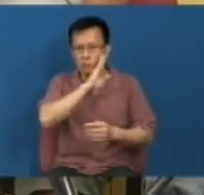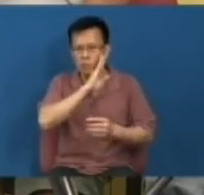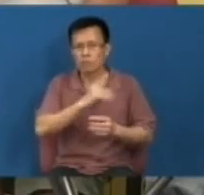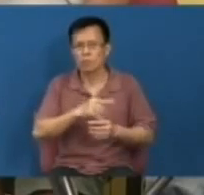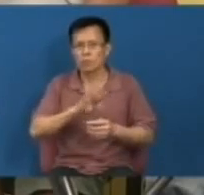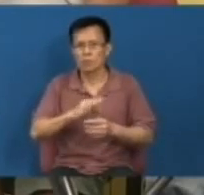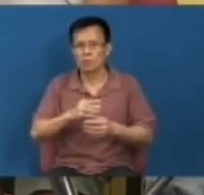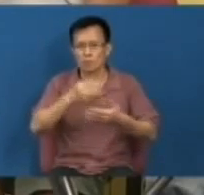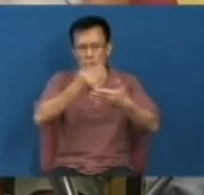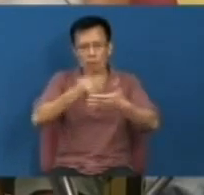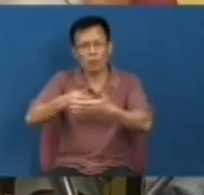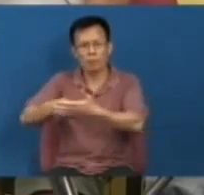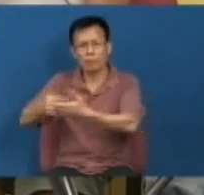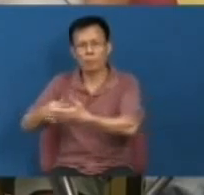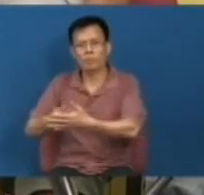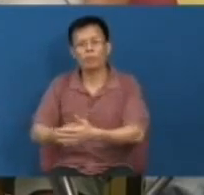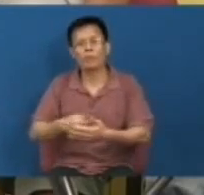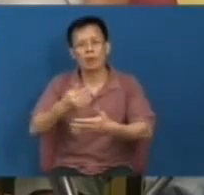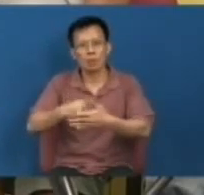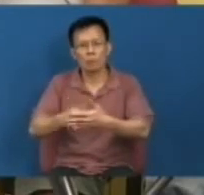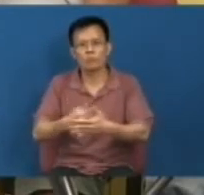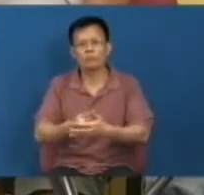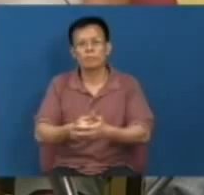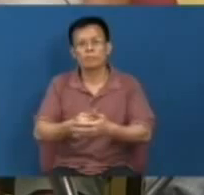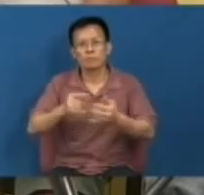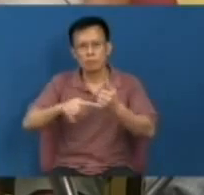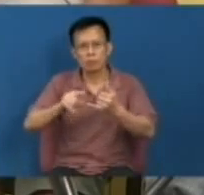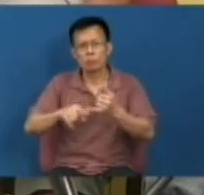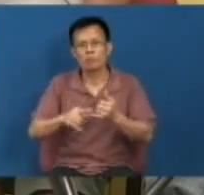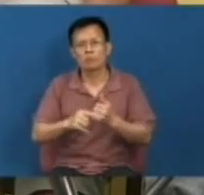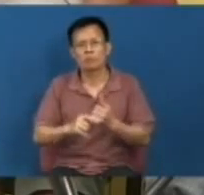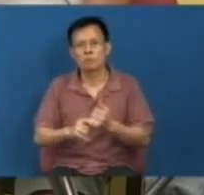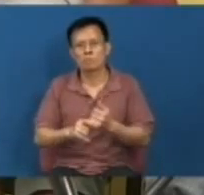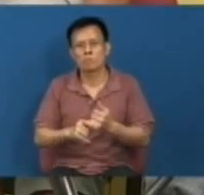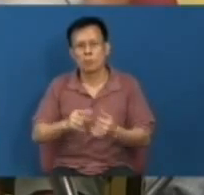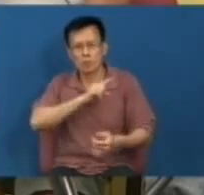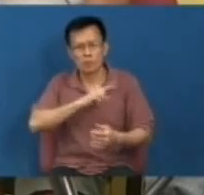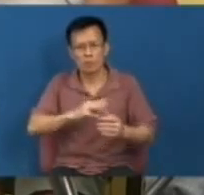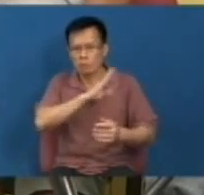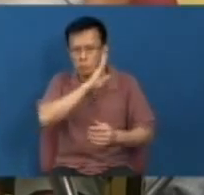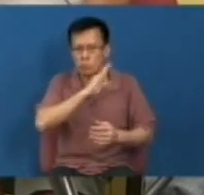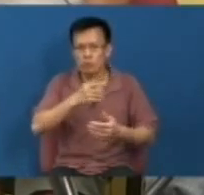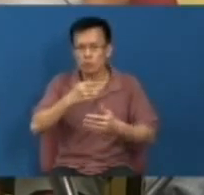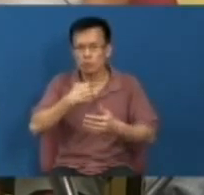左扣右扣咁樣咧，總唔知就扣到我哋咧就得翻。 但係自住點解可以扣你咧？